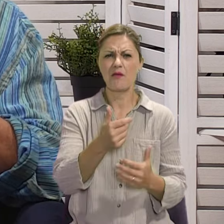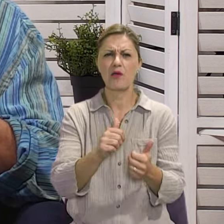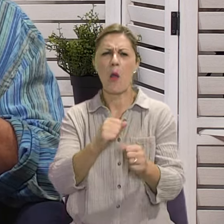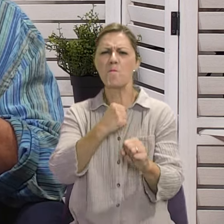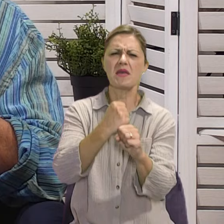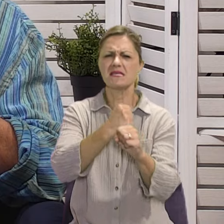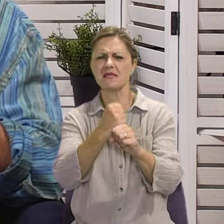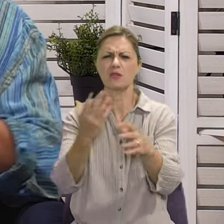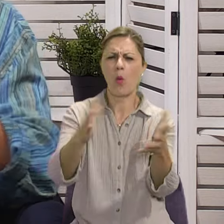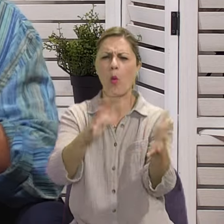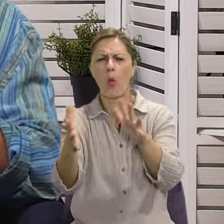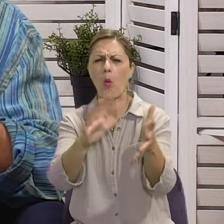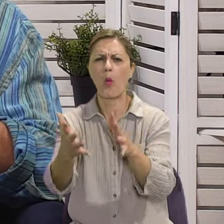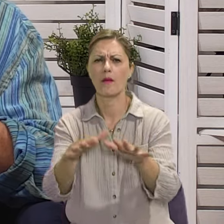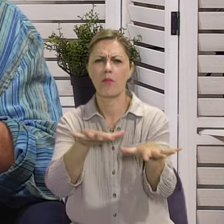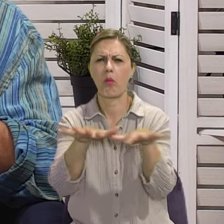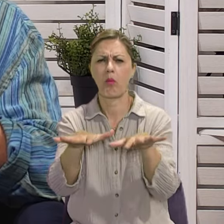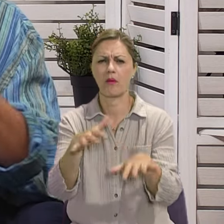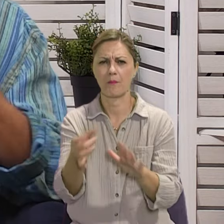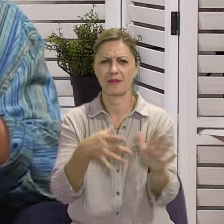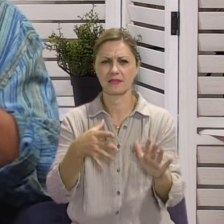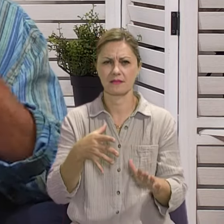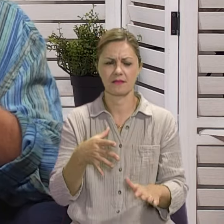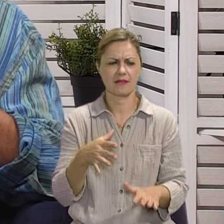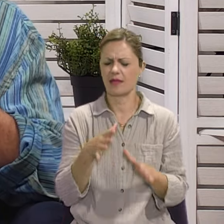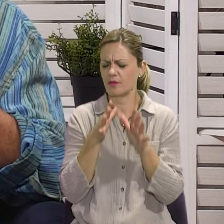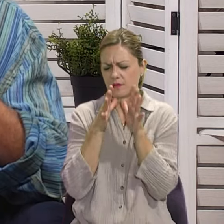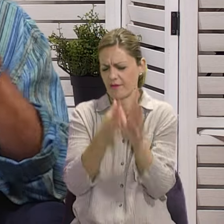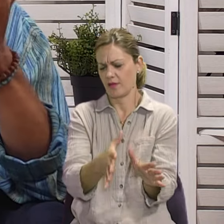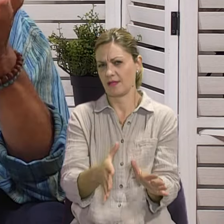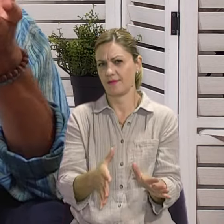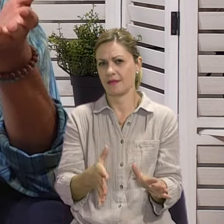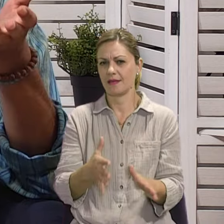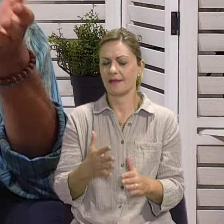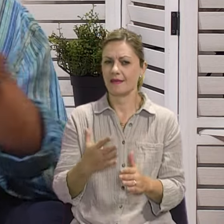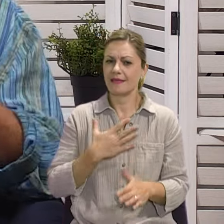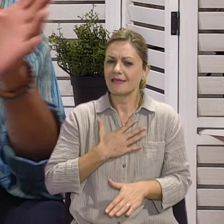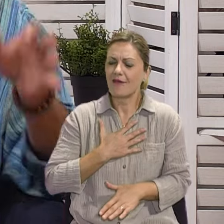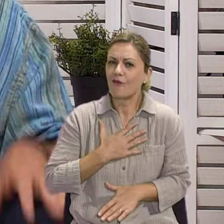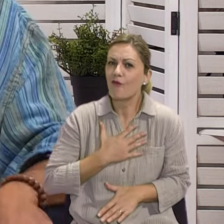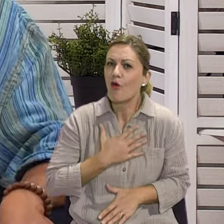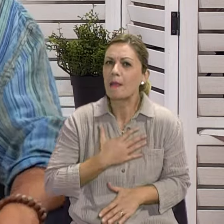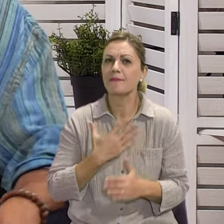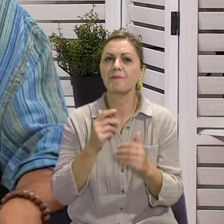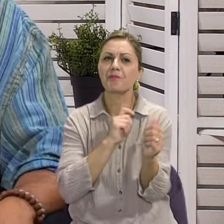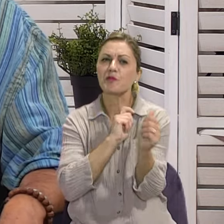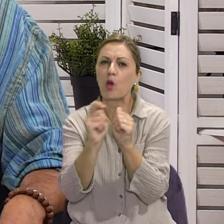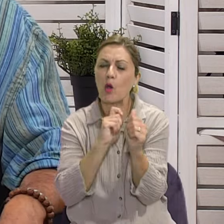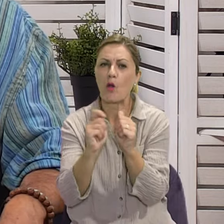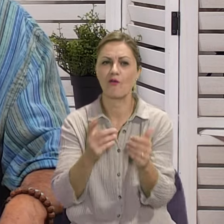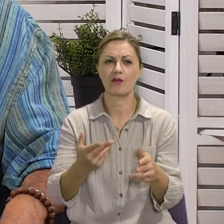ja zovnit tebe. Nema veze kakvi smo. Samo se zovnimo. Ja to nisam nikad